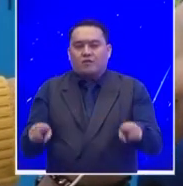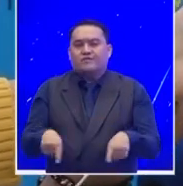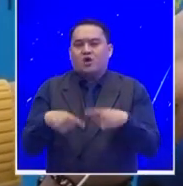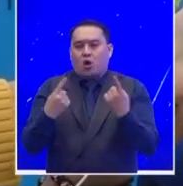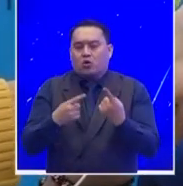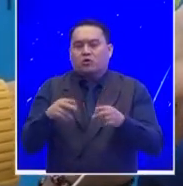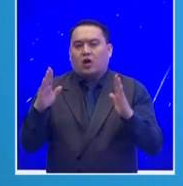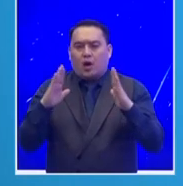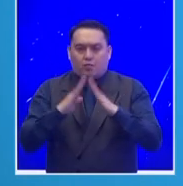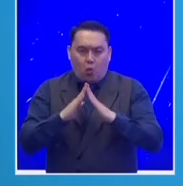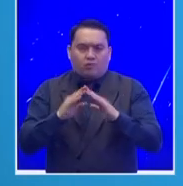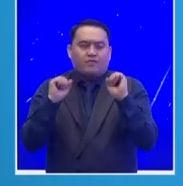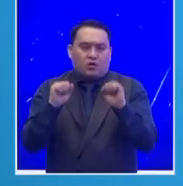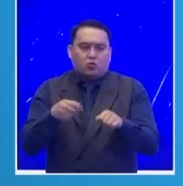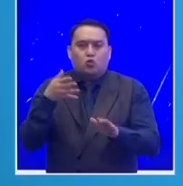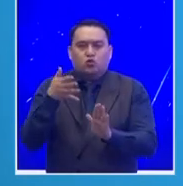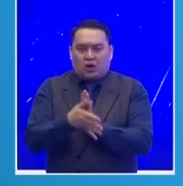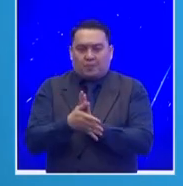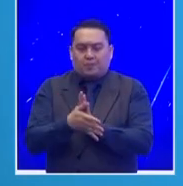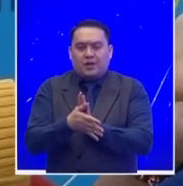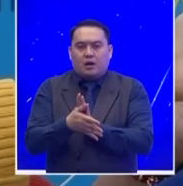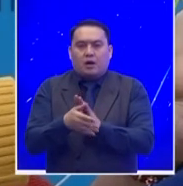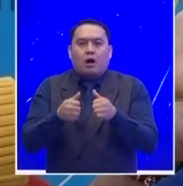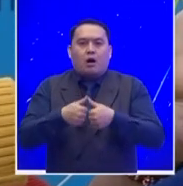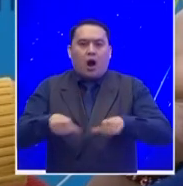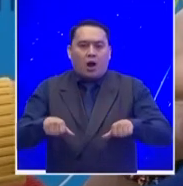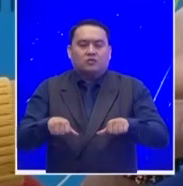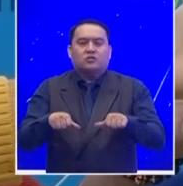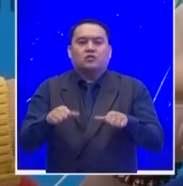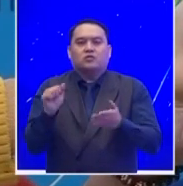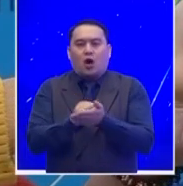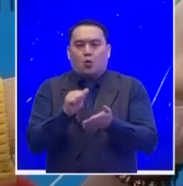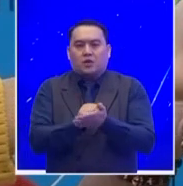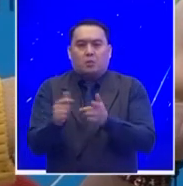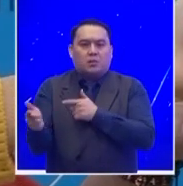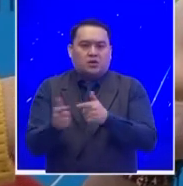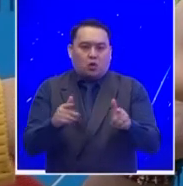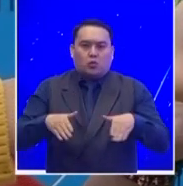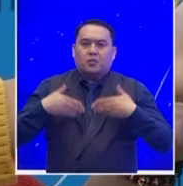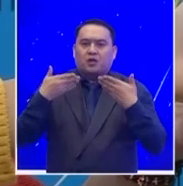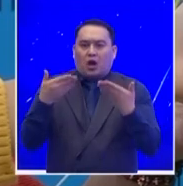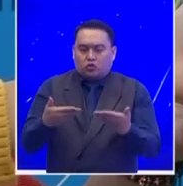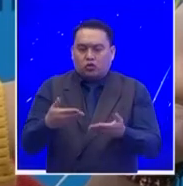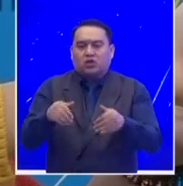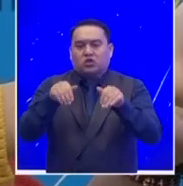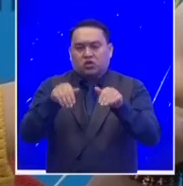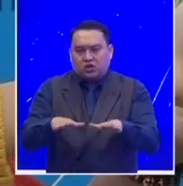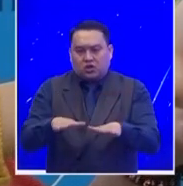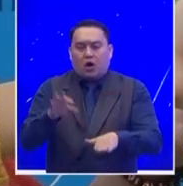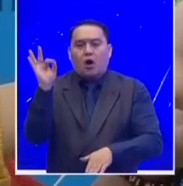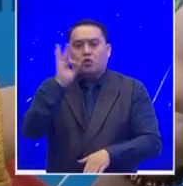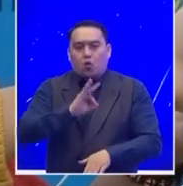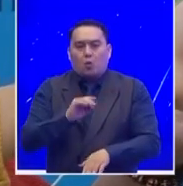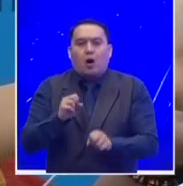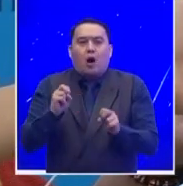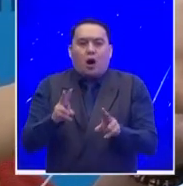и, возможно, какой-то иной ущерб. Поэтому, как комиссия сформулирует соответствующие предложения, будет принято решение о том, какой